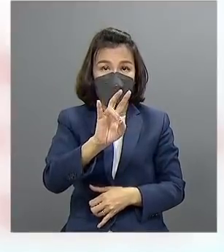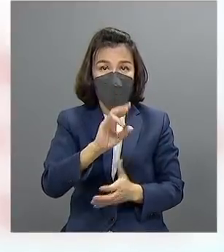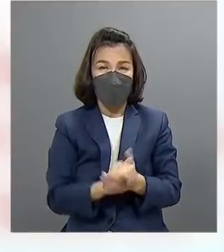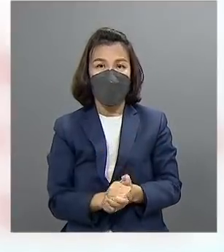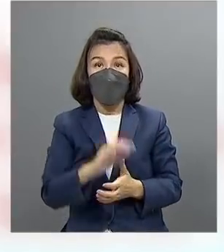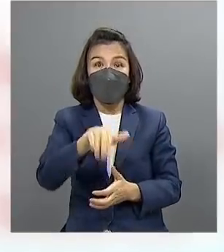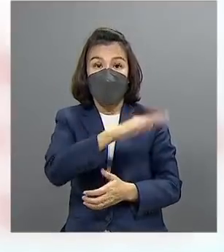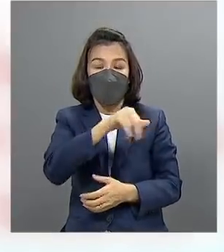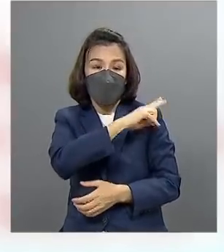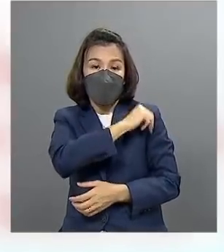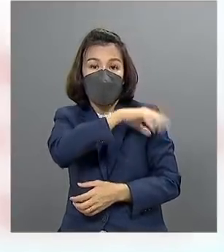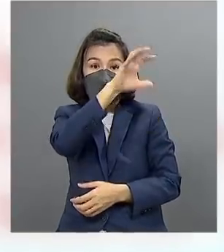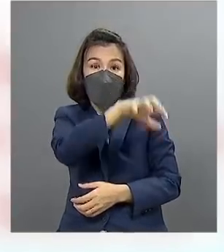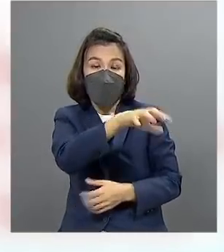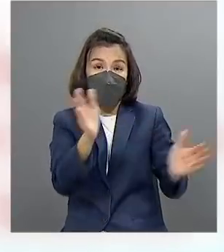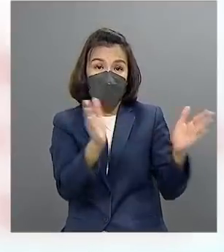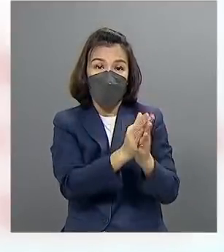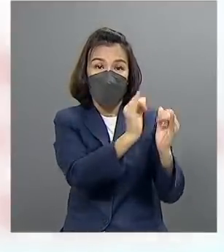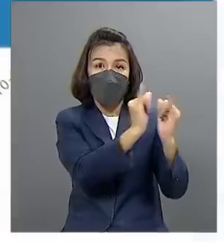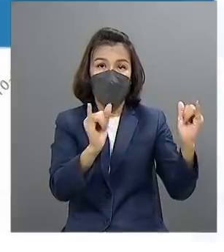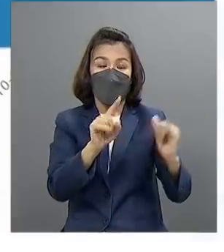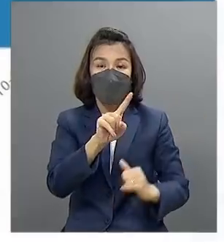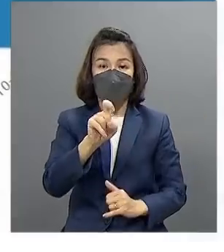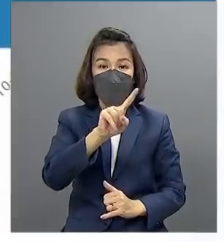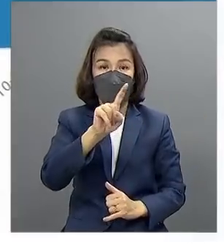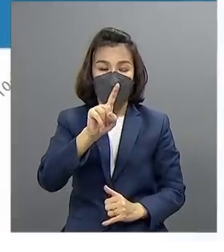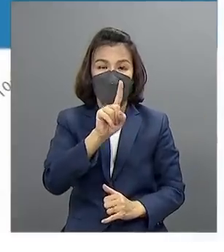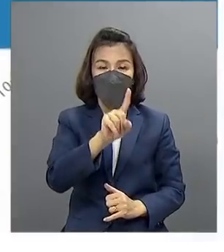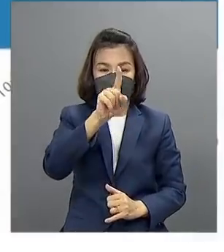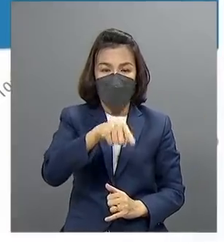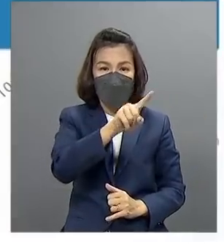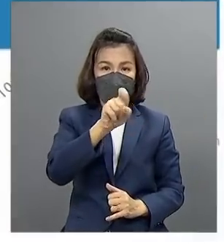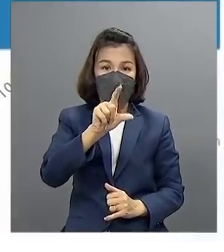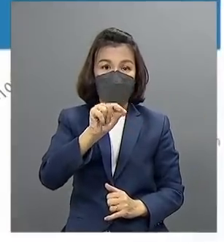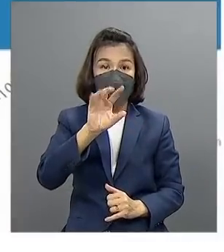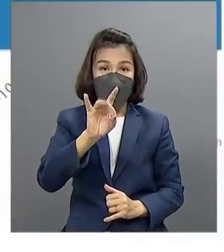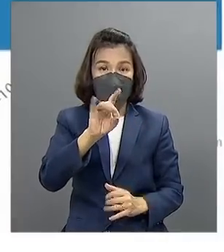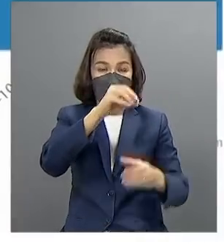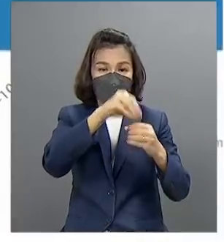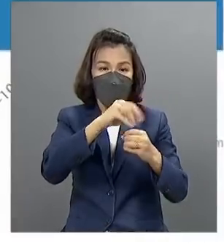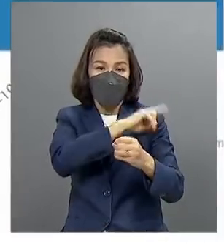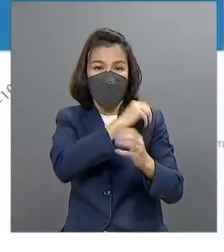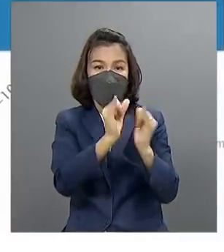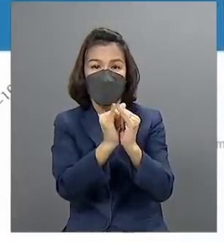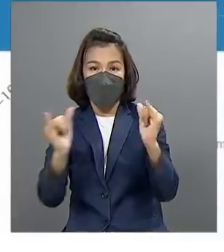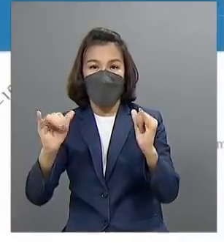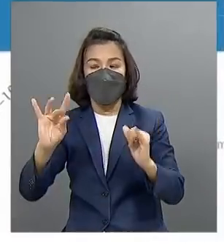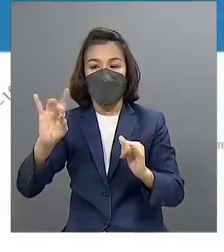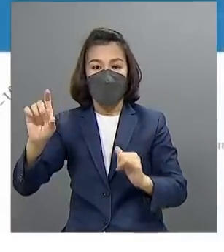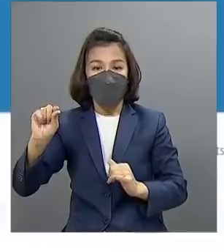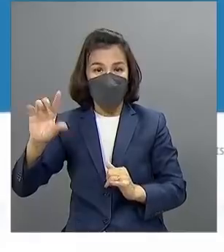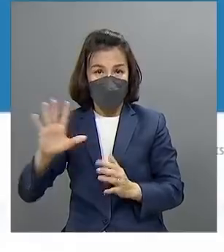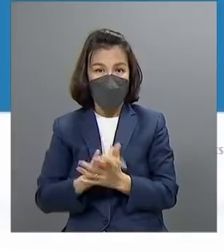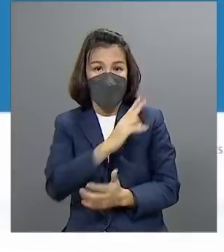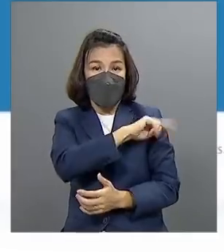รวม1628คนในจำนวนนี้ก็อยู่ในโรงพยาบาลสนาม825คนและโรงพยาบาล